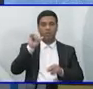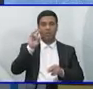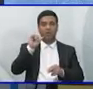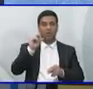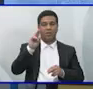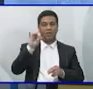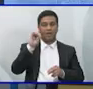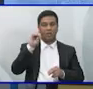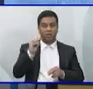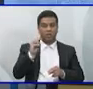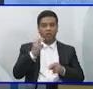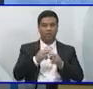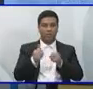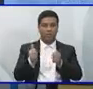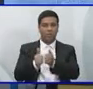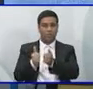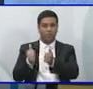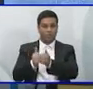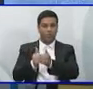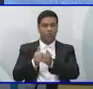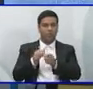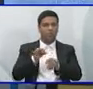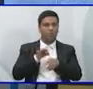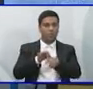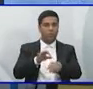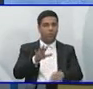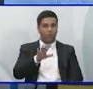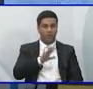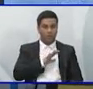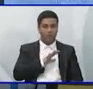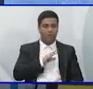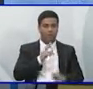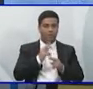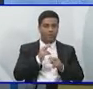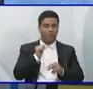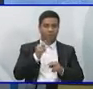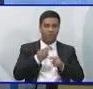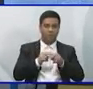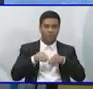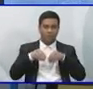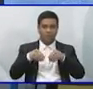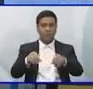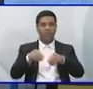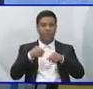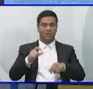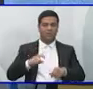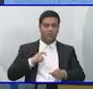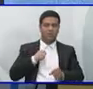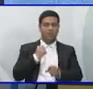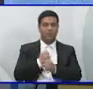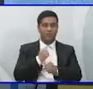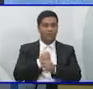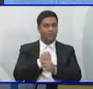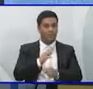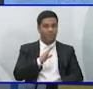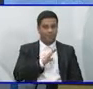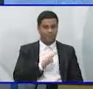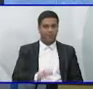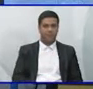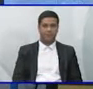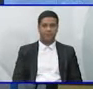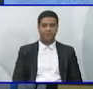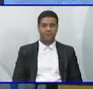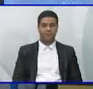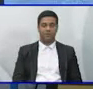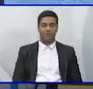Janadaryo va Quvondaryo havzalarida olib borilgan sug'orma dehqonchilik ishlarini namuna qilib